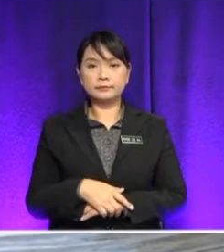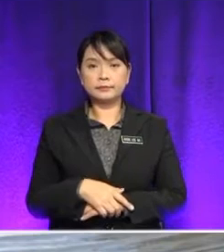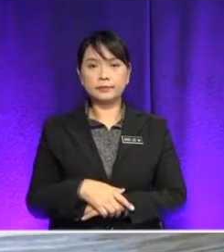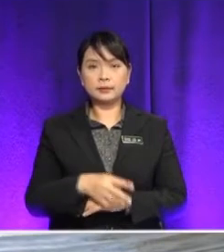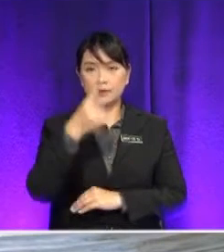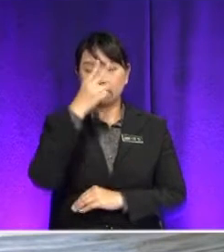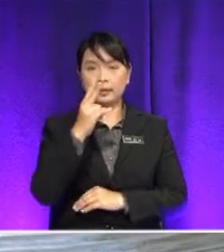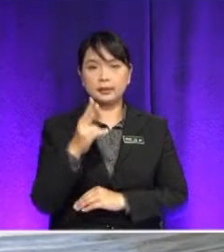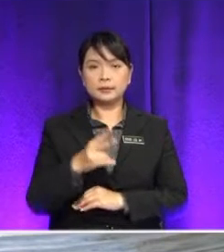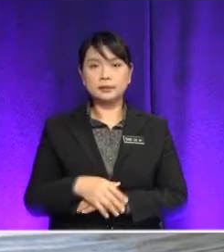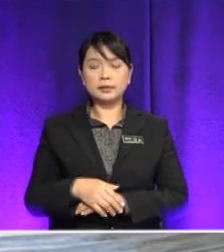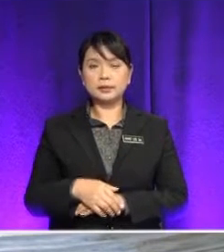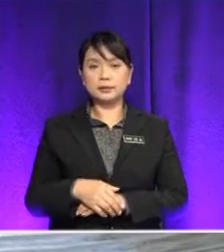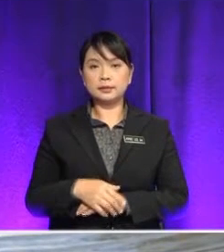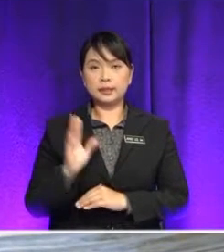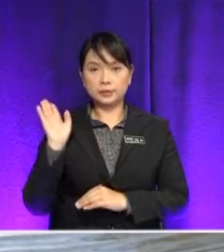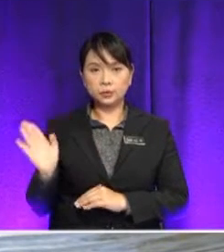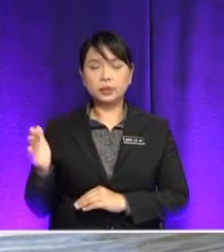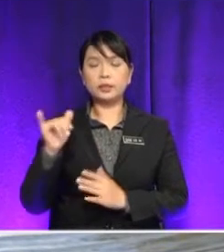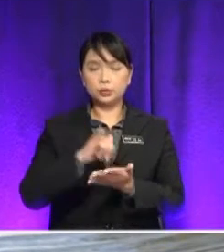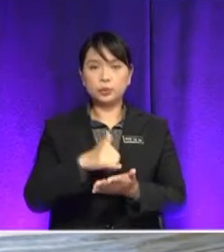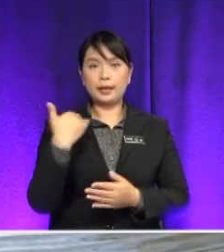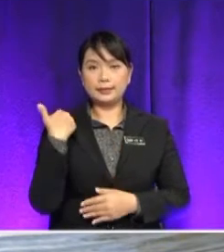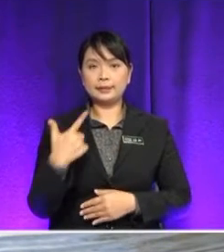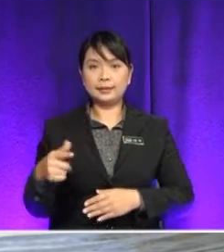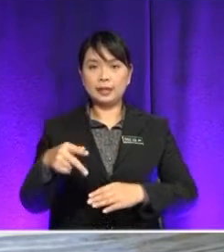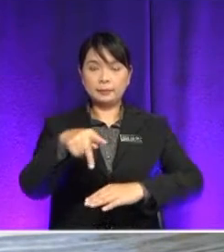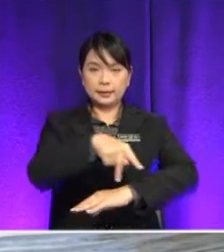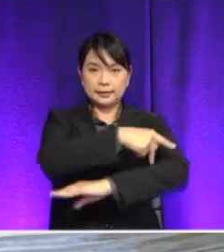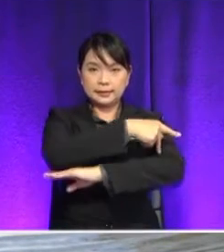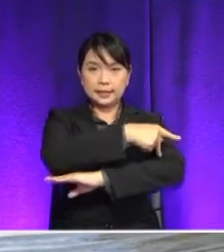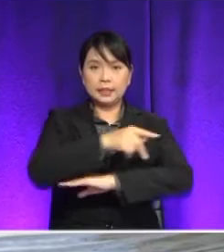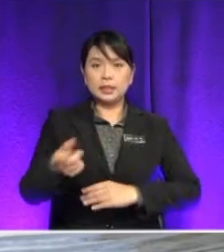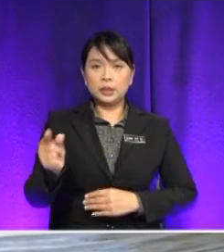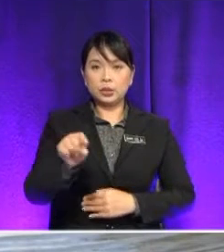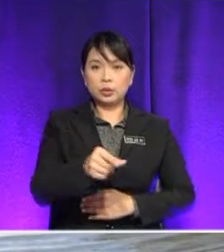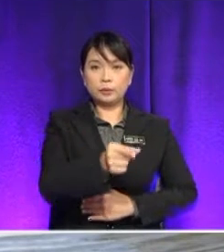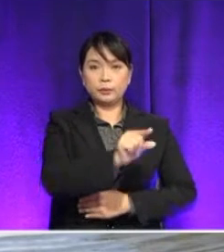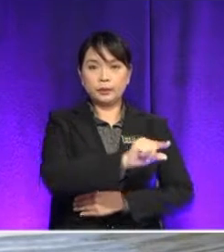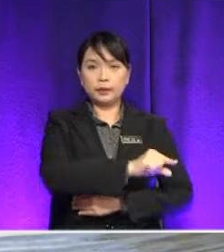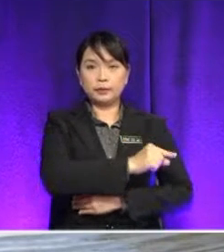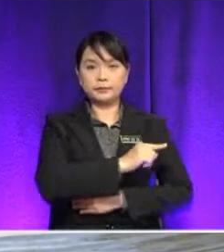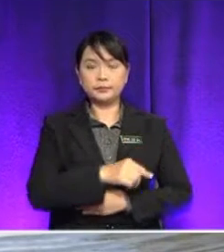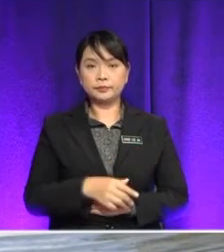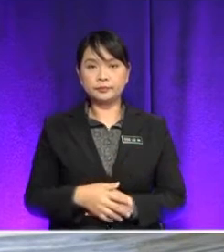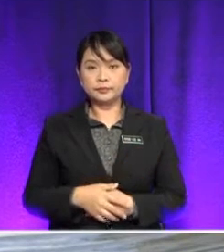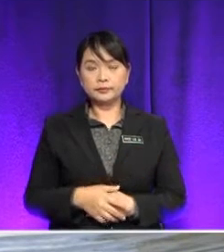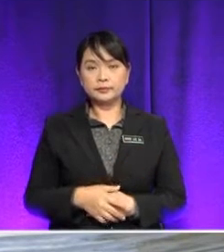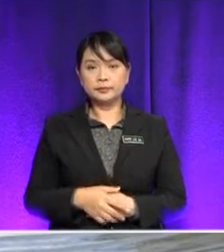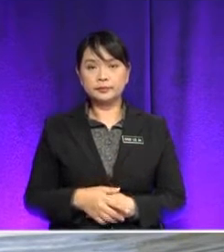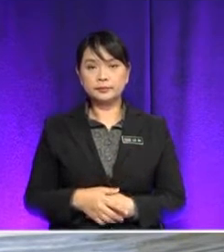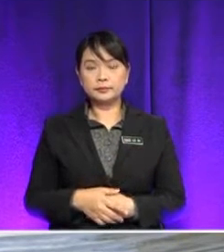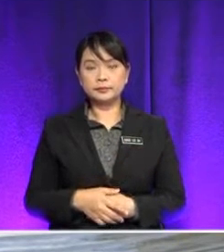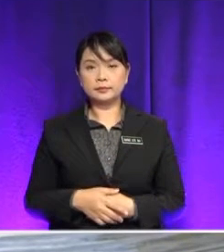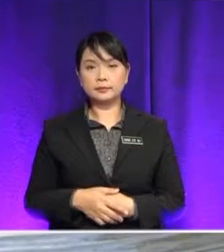kristade Ayani dipanggil panjang gelombang kostova Oh dia punya hukum Joyo biasanya dalam Apa gelombany jadi hukumlah